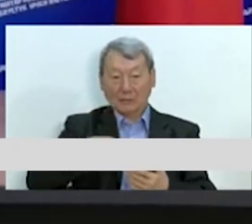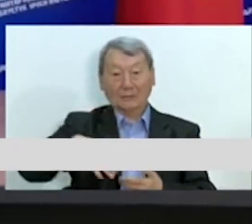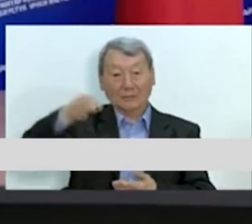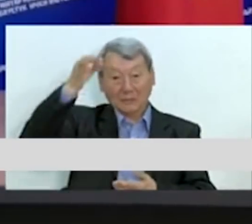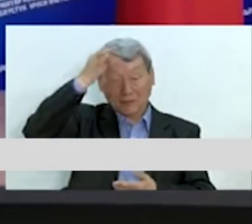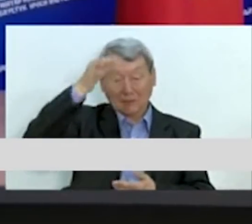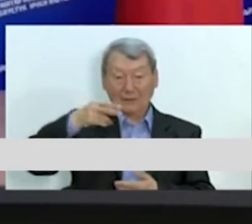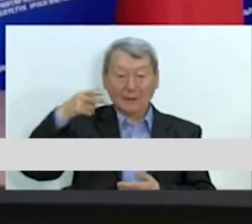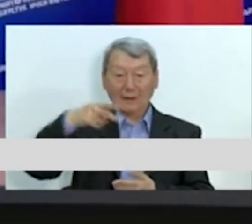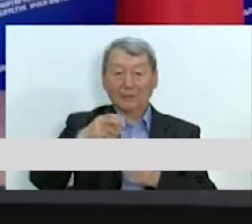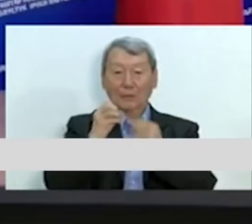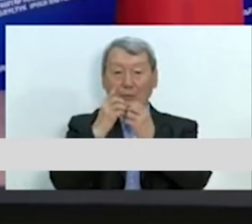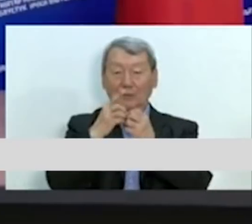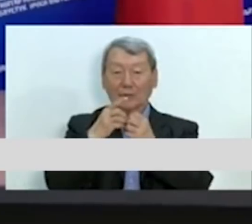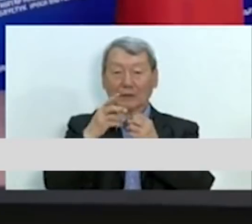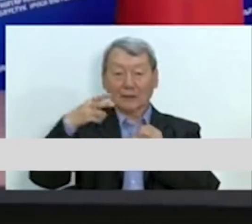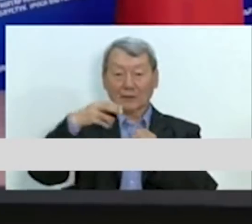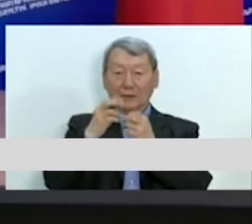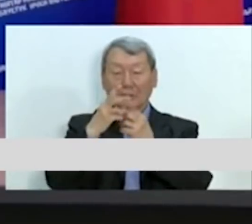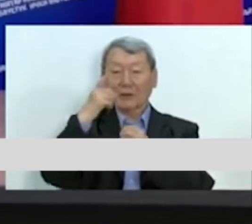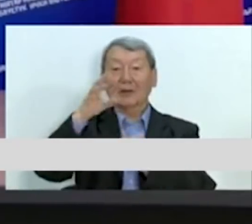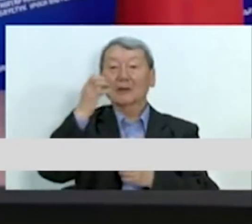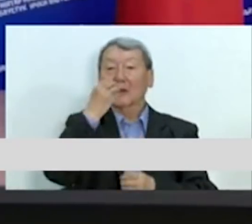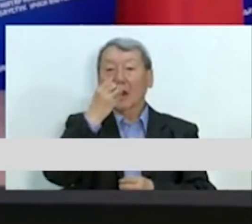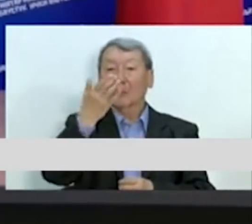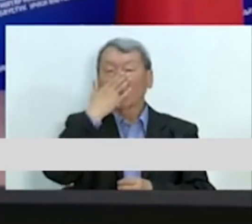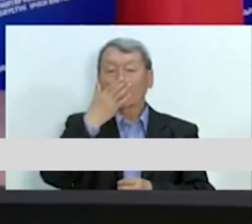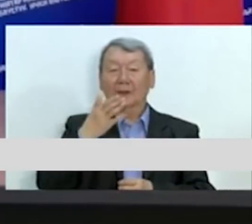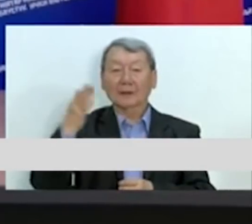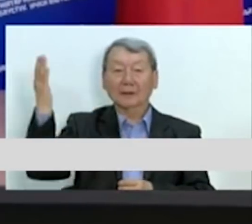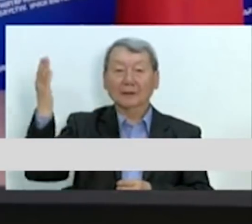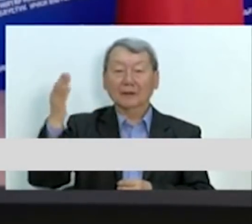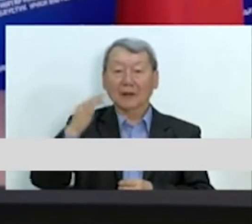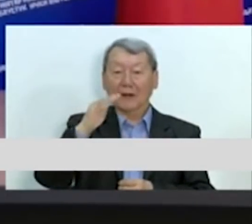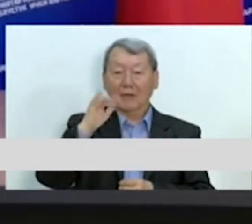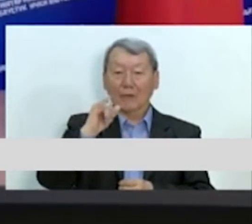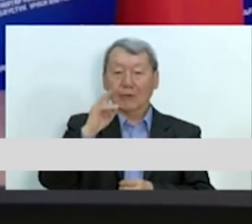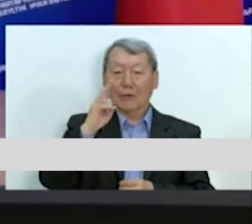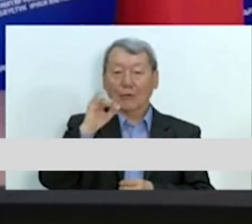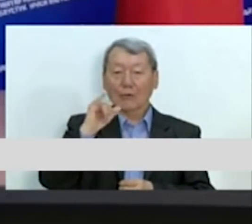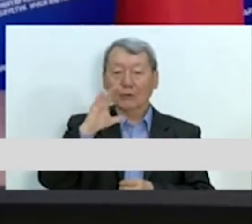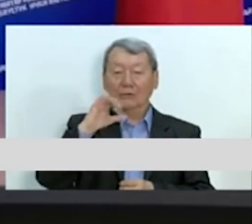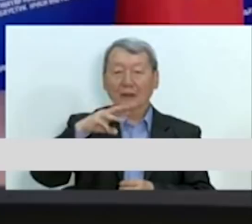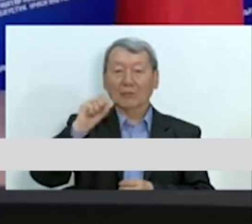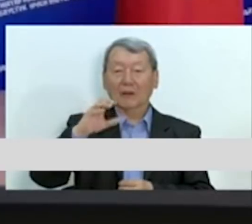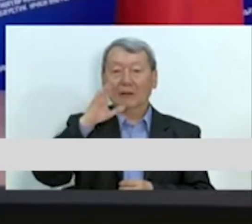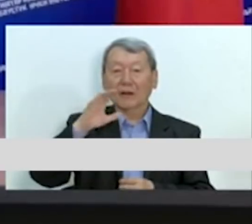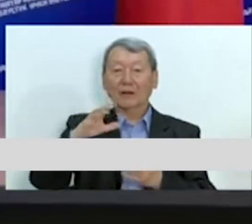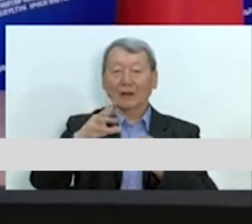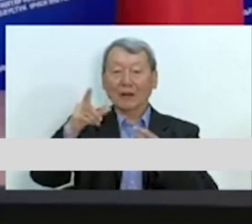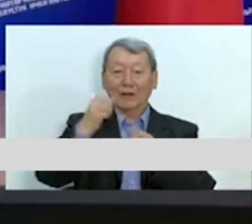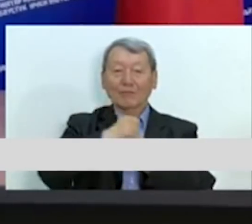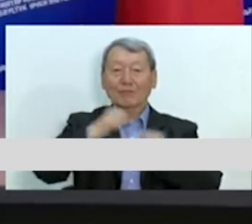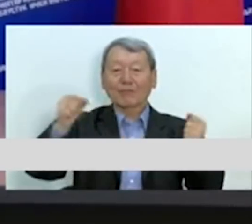атат. 2011 жылы Япониянын Фукусима деген шаарында чоң